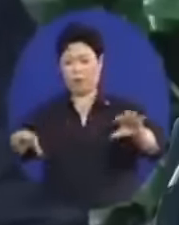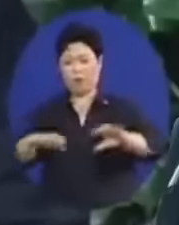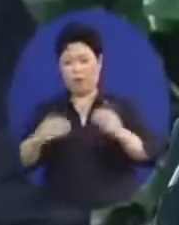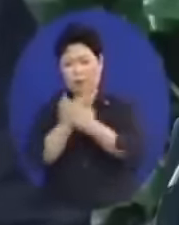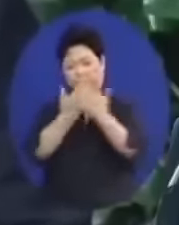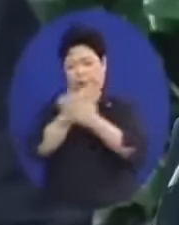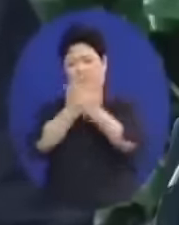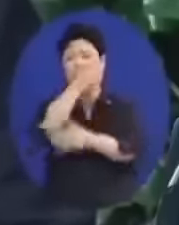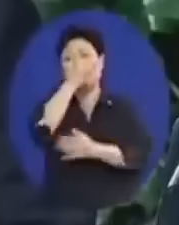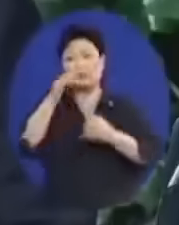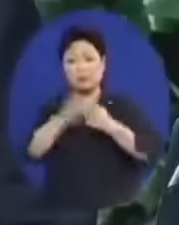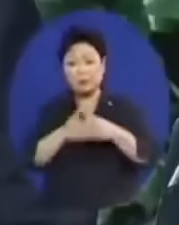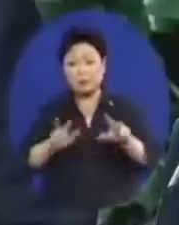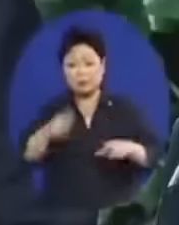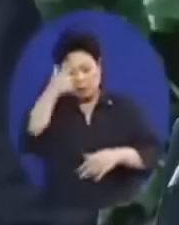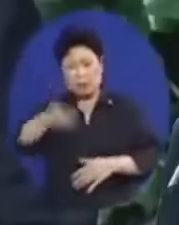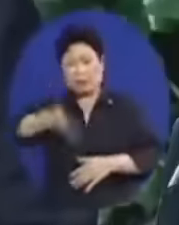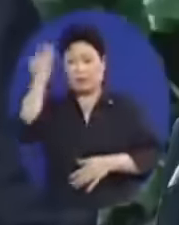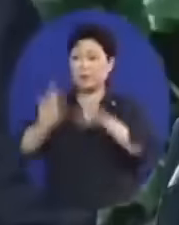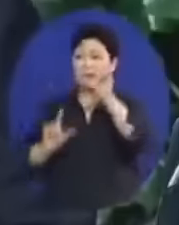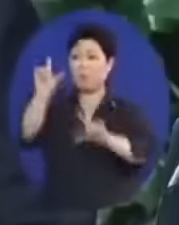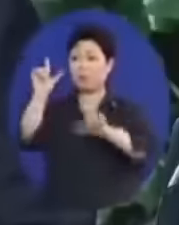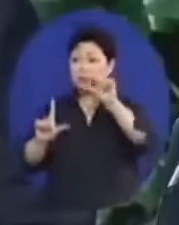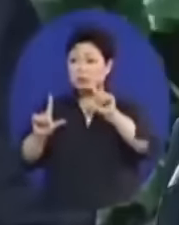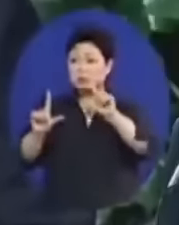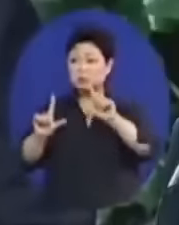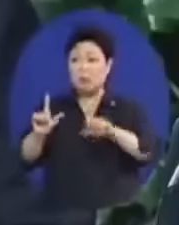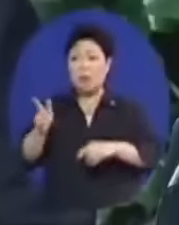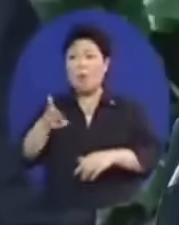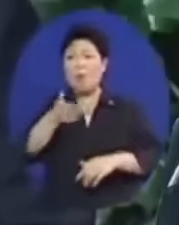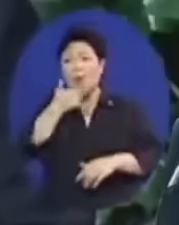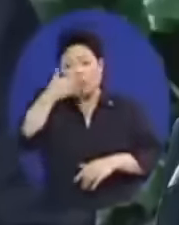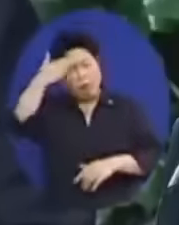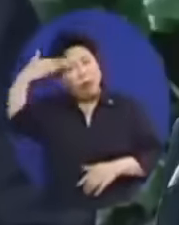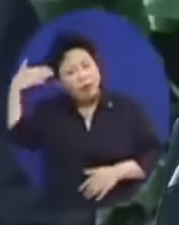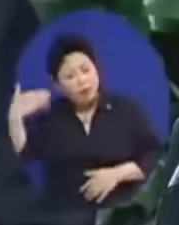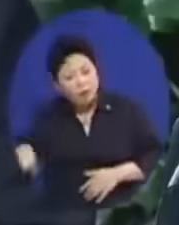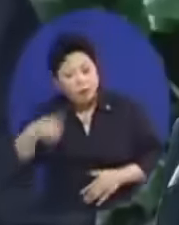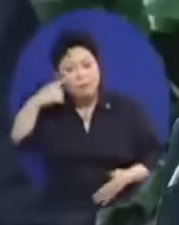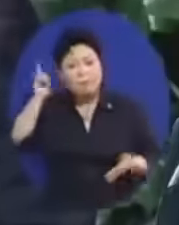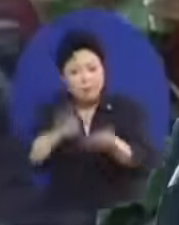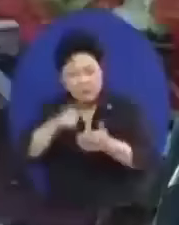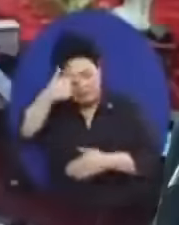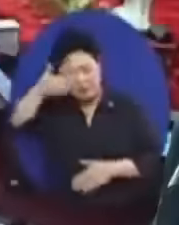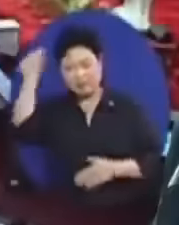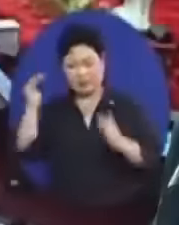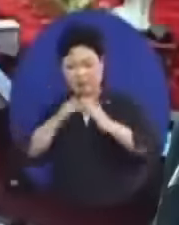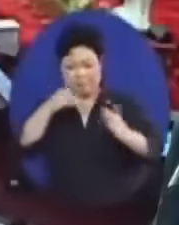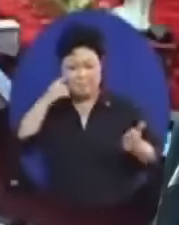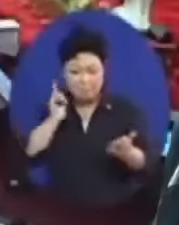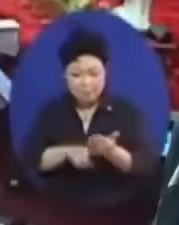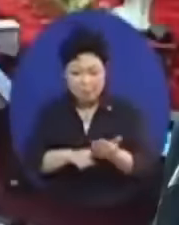개발이 되어서 이제 옛날 모습을 찾을 수가 없어 겨우 찾아서 옛날에 살던 집을